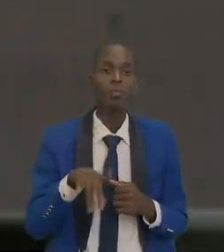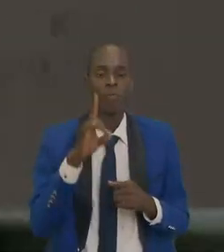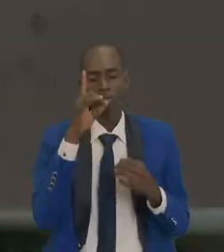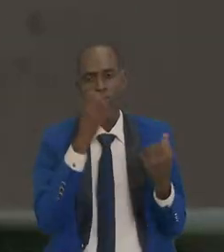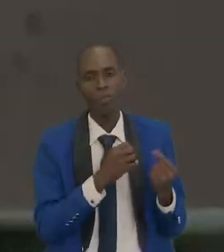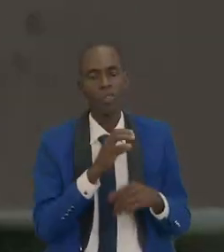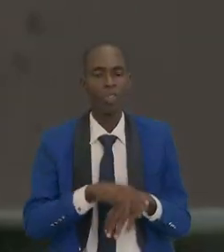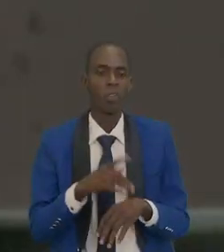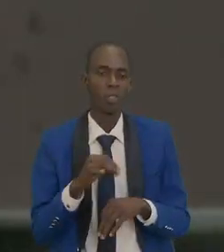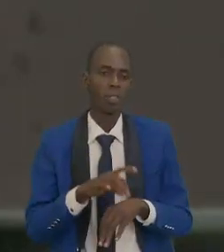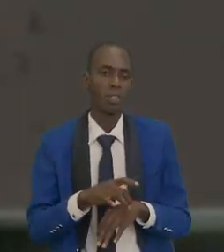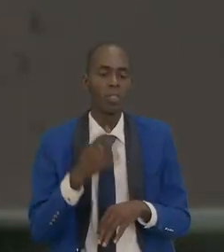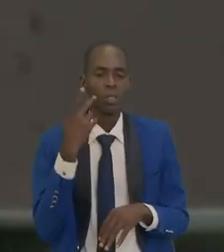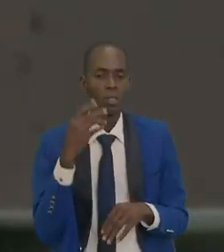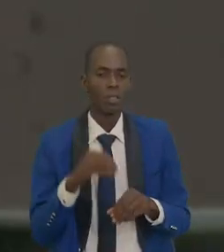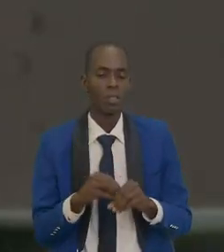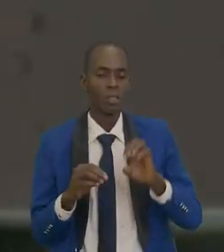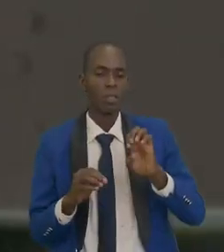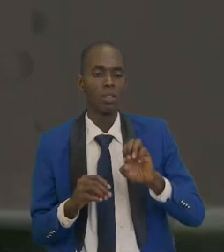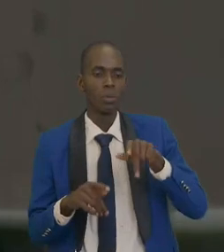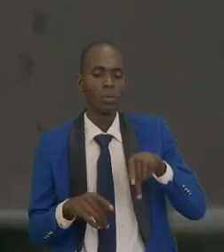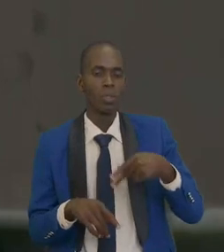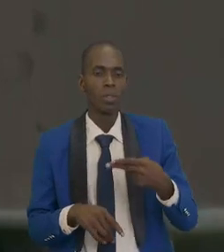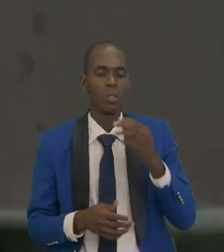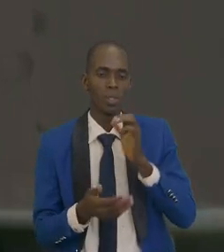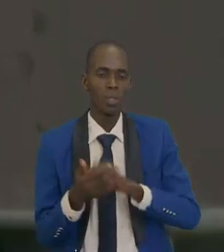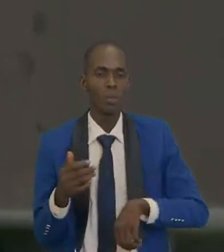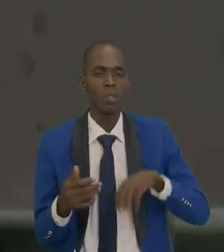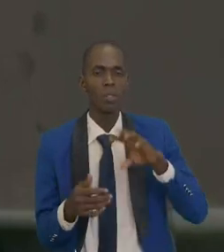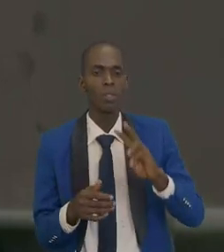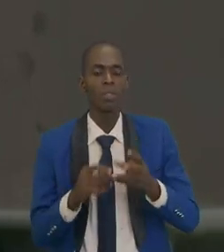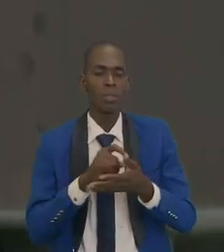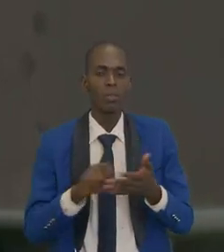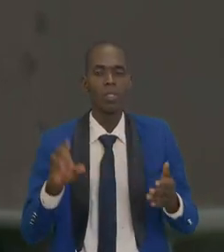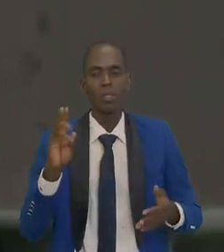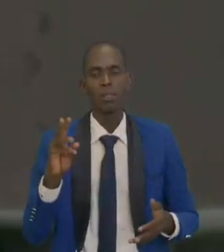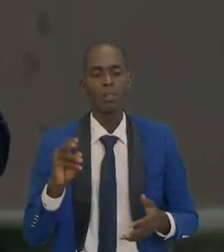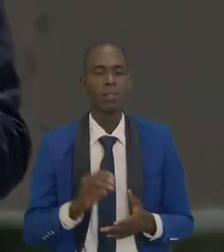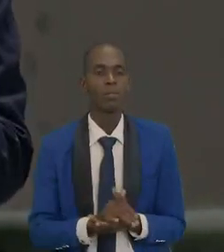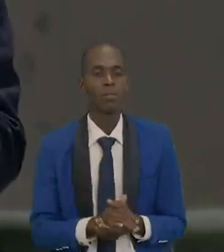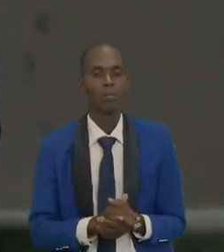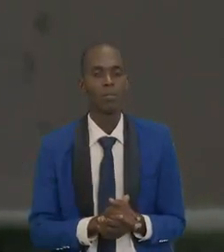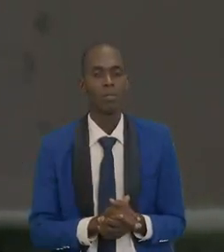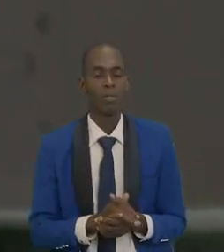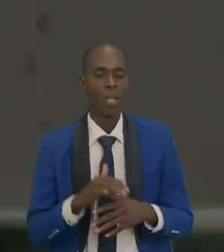Voyez, voyons Éphésiens au chapitre 6. Lisons le verset 16.